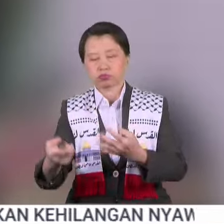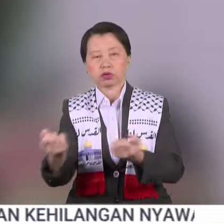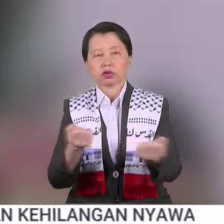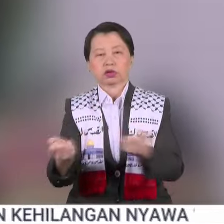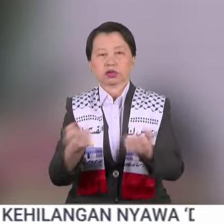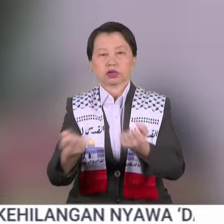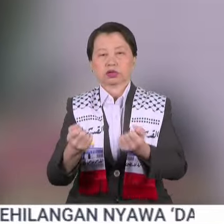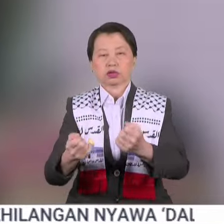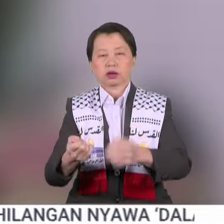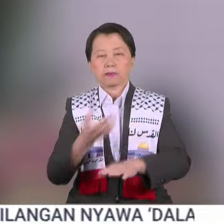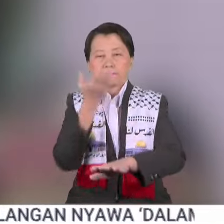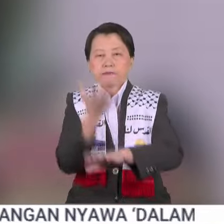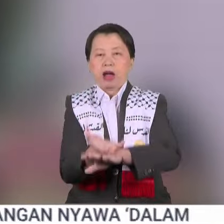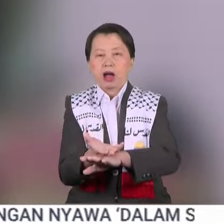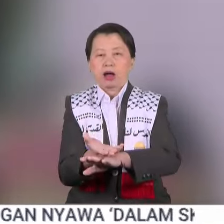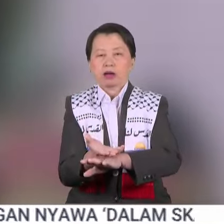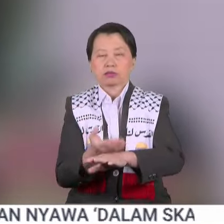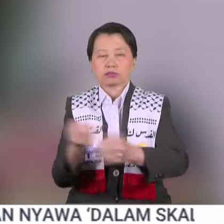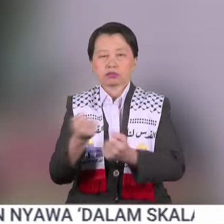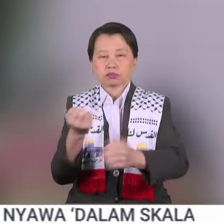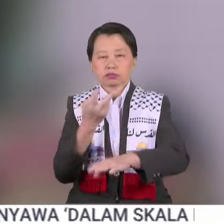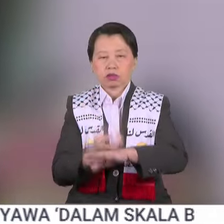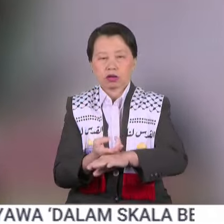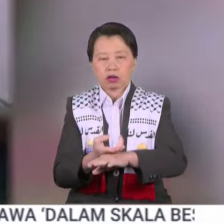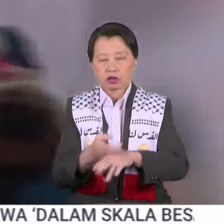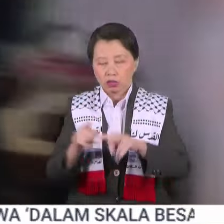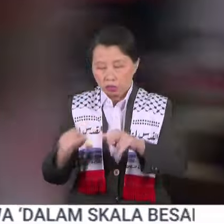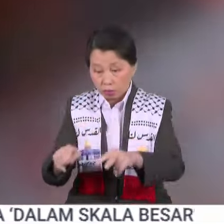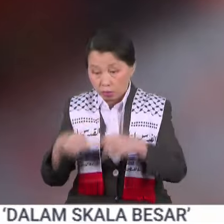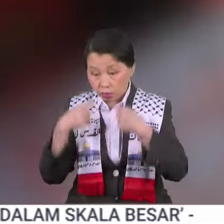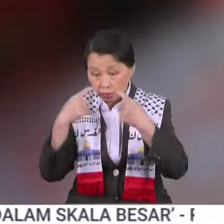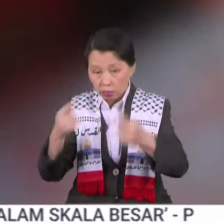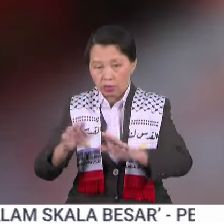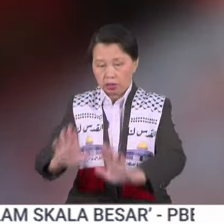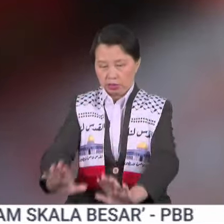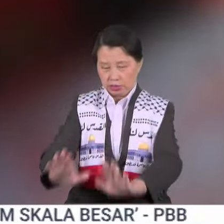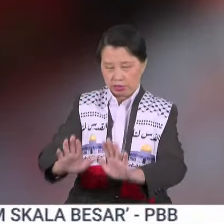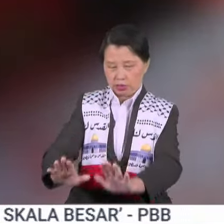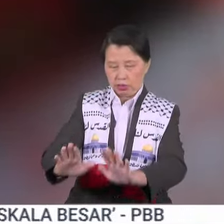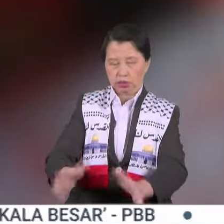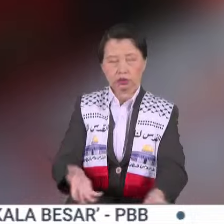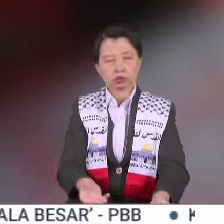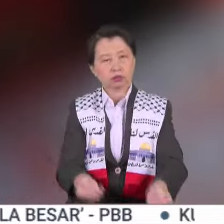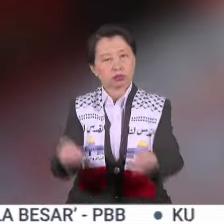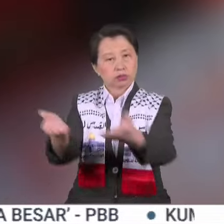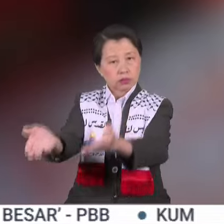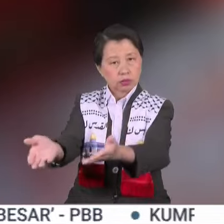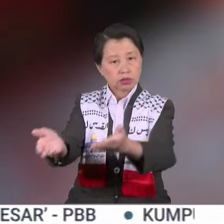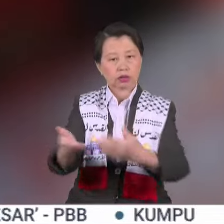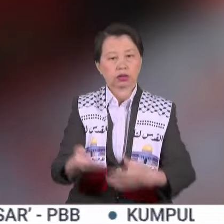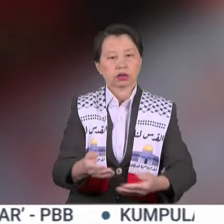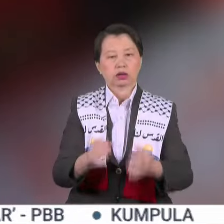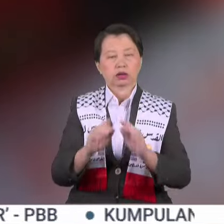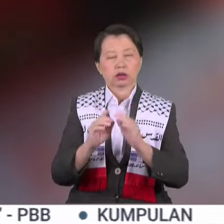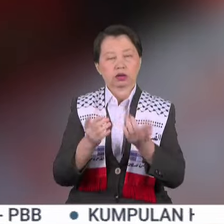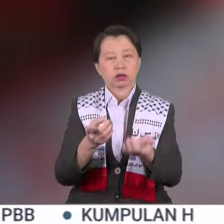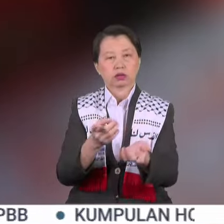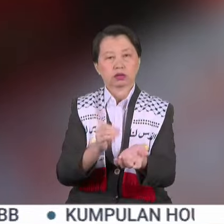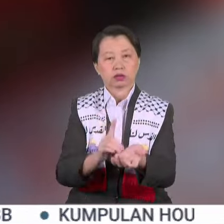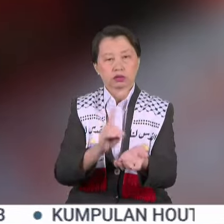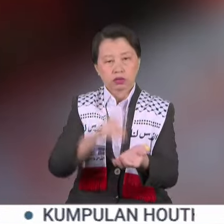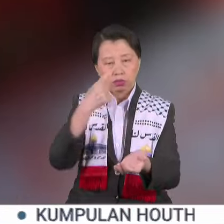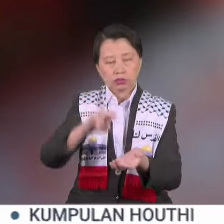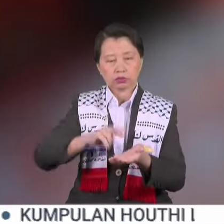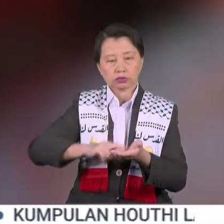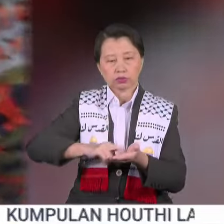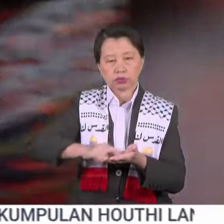dipakai di bawah flat terbabit. Hasil pujukan pihaknya, mangsa telah berjaya ditenangkan dan diserahkan kepada pihak pasukan perubatan untuk